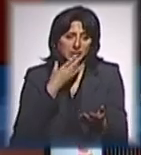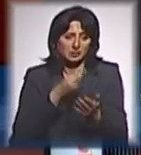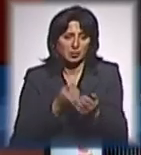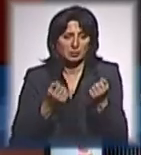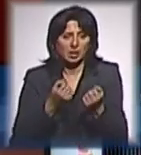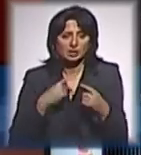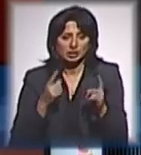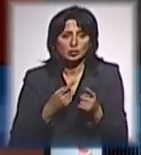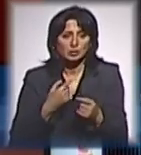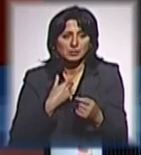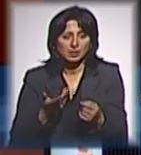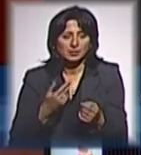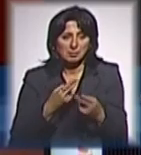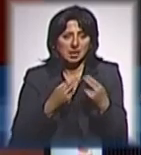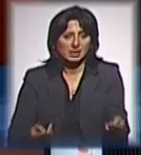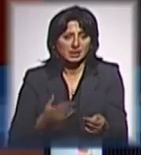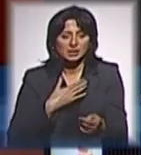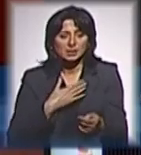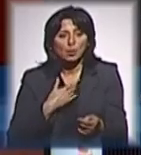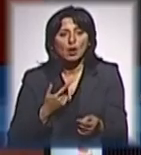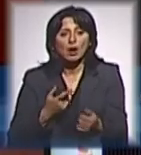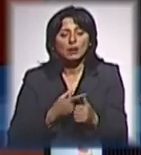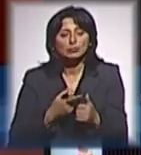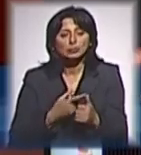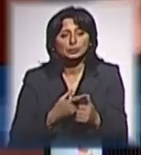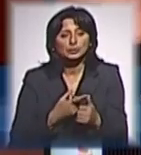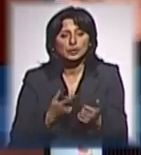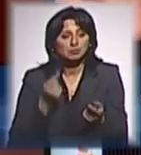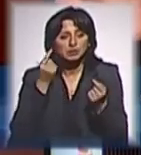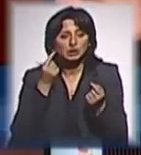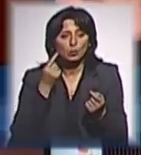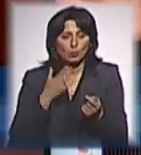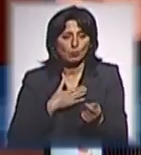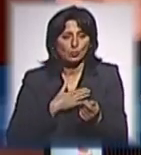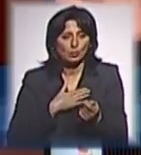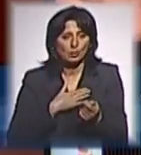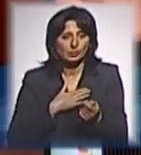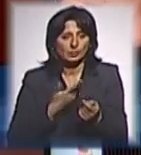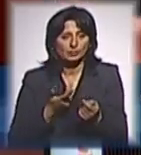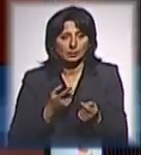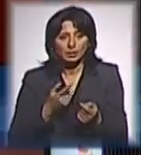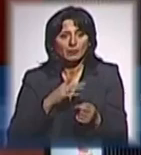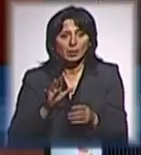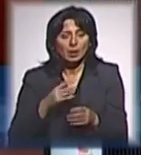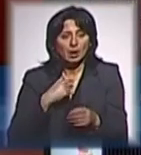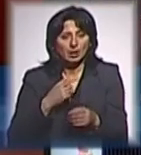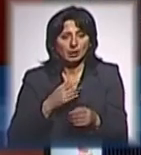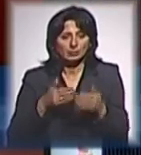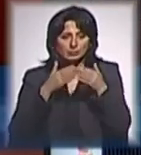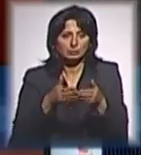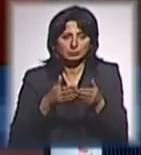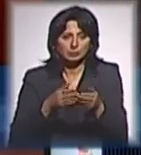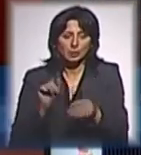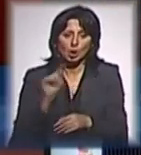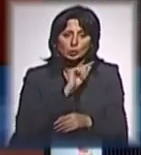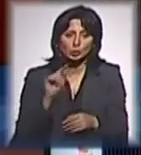ამეთი. ეხლა ჩვენ ფსიქოლოგიაში ეს შეიძლება არზის, მაგრამ საჯარო ჩინოვნიკებს არავინ არ უგზავნოს არც იახტებით